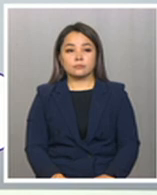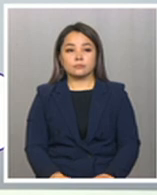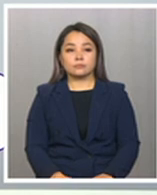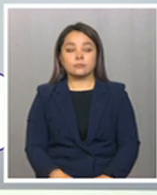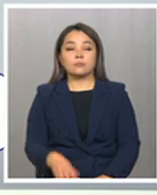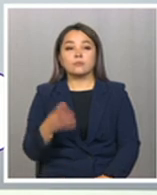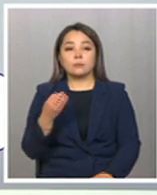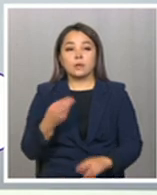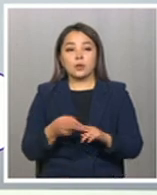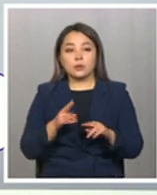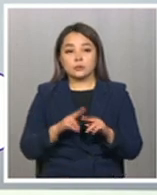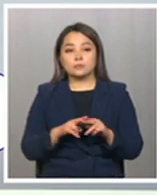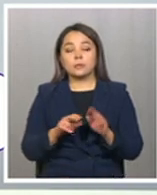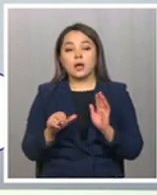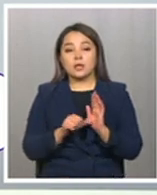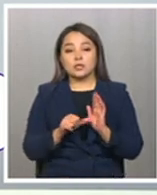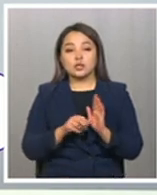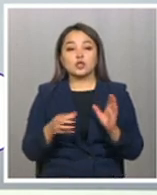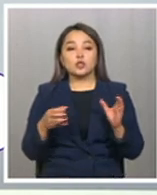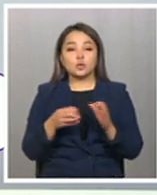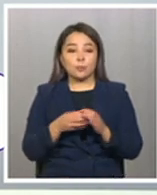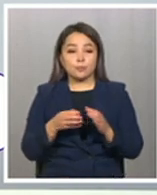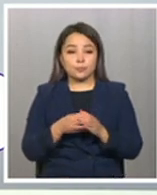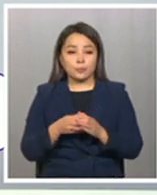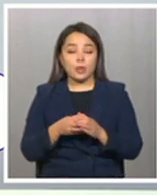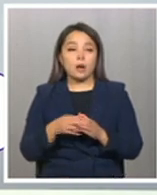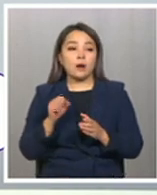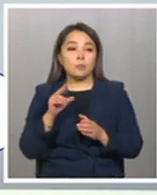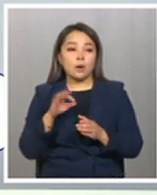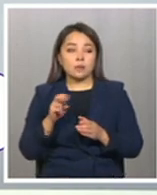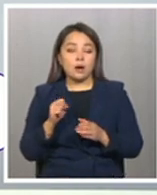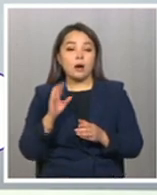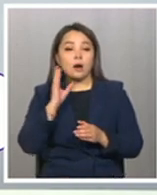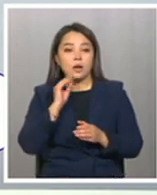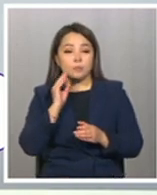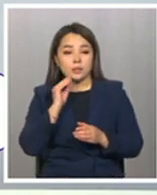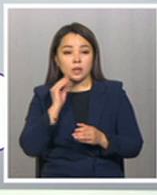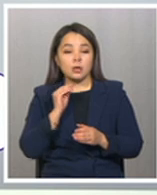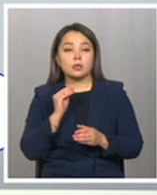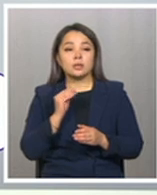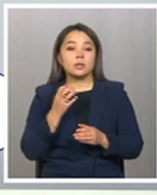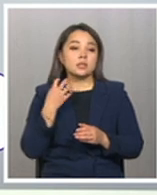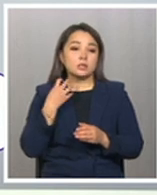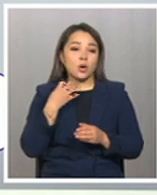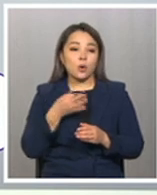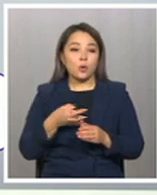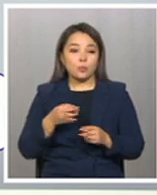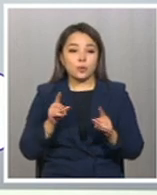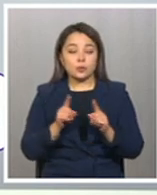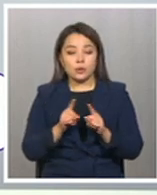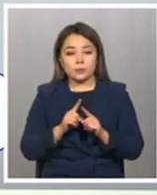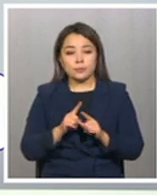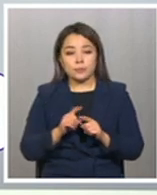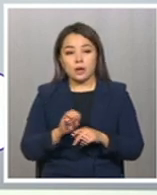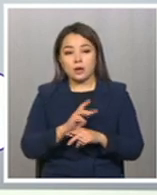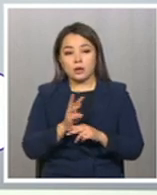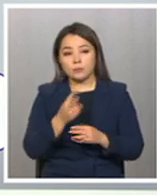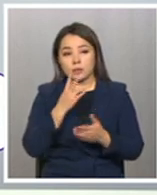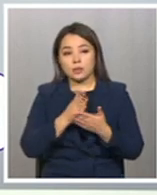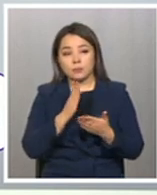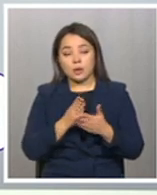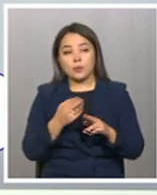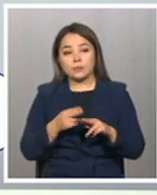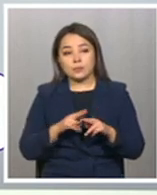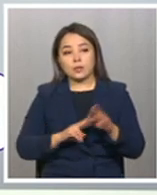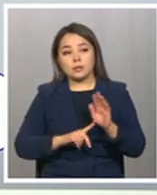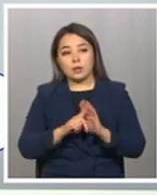Және соңғы 6-шы топ бізде Ақмола, Алматы және Қызылорда облыстарын қамтиды. Яғни бұның